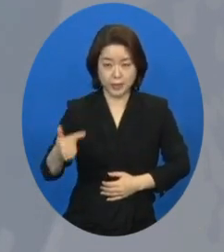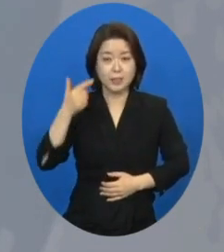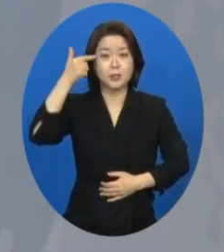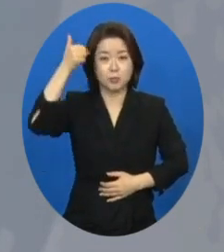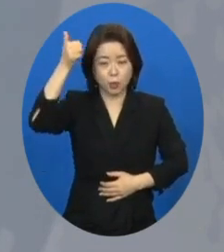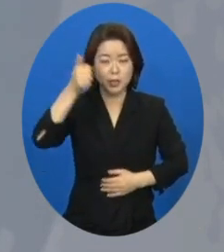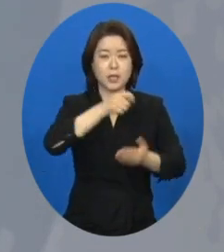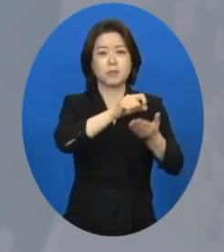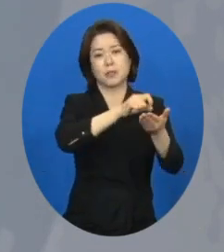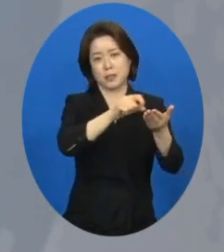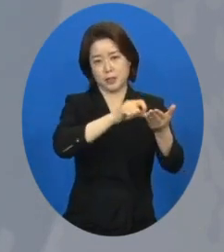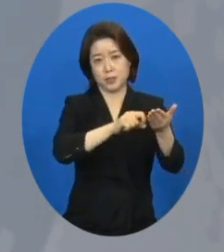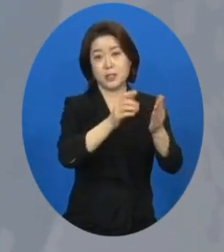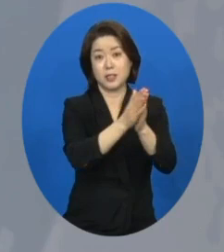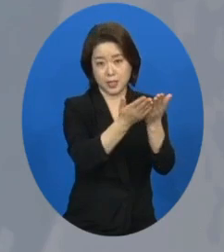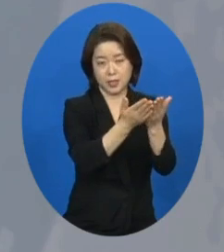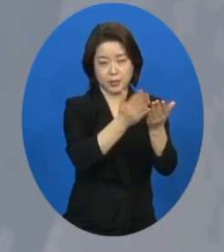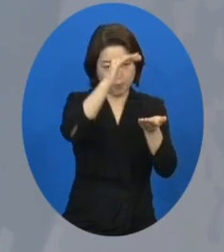글입니다.